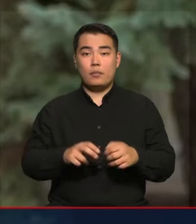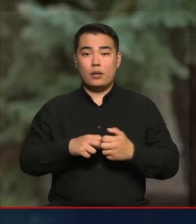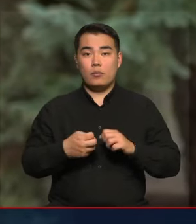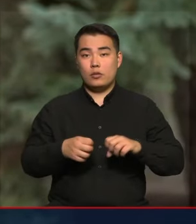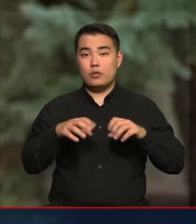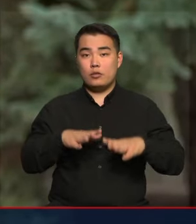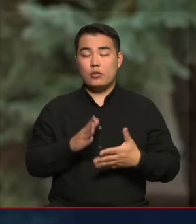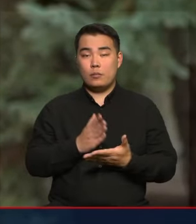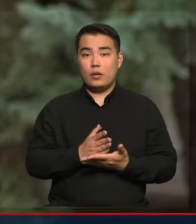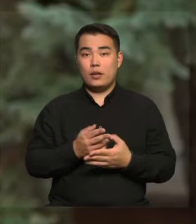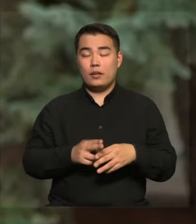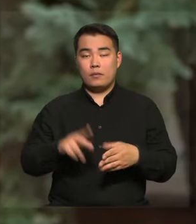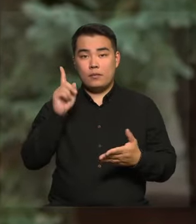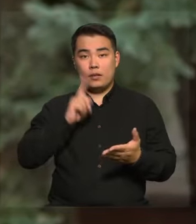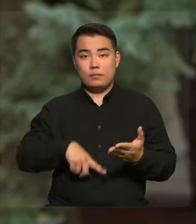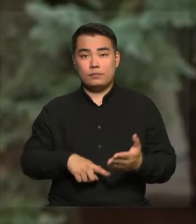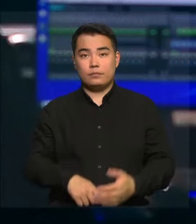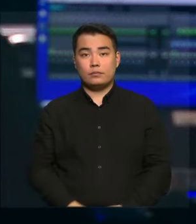деп сенімдеміз.